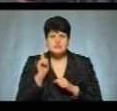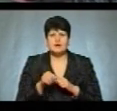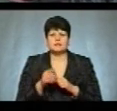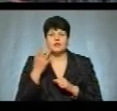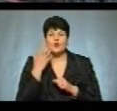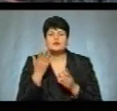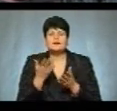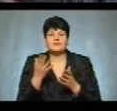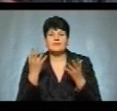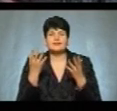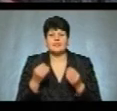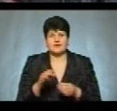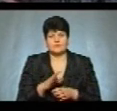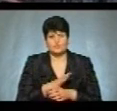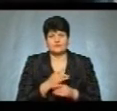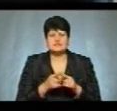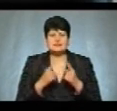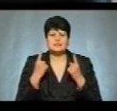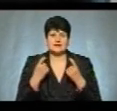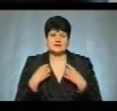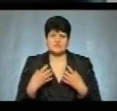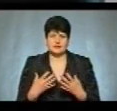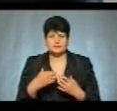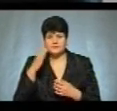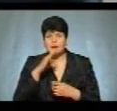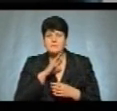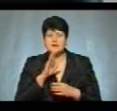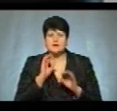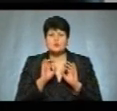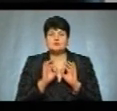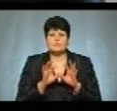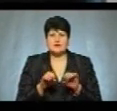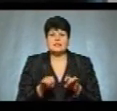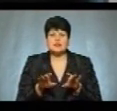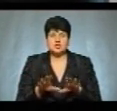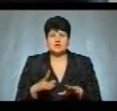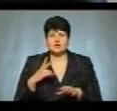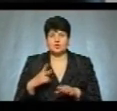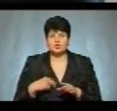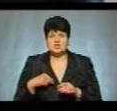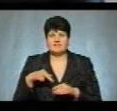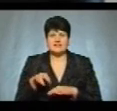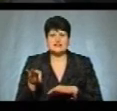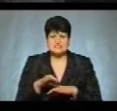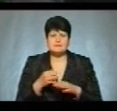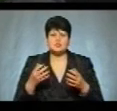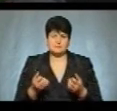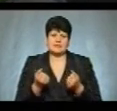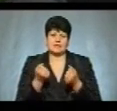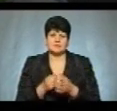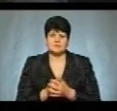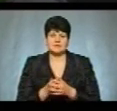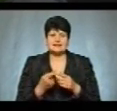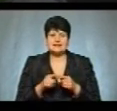коли який день це буде велике свято. Батьки нареченої розповідають, рішення доньки вийти заміж підтримали. Це